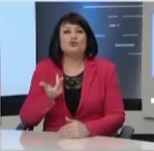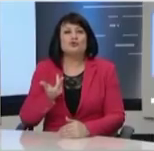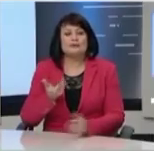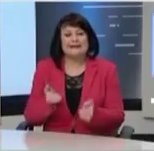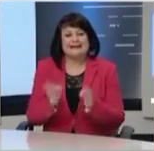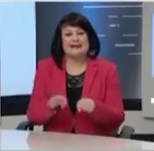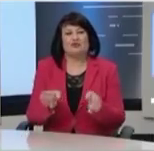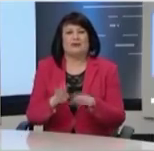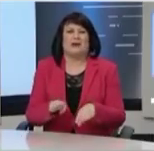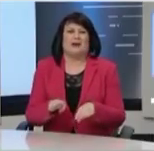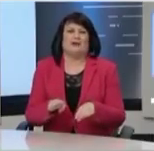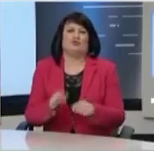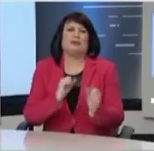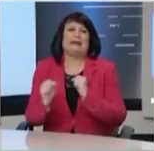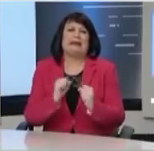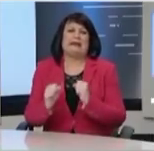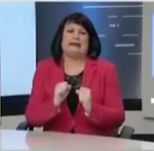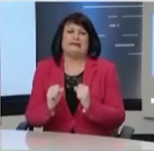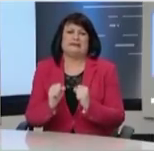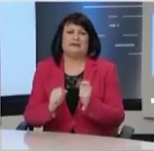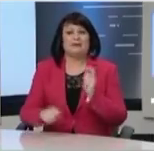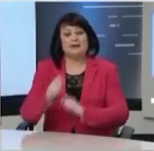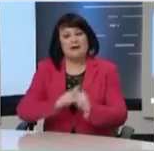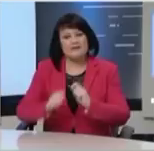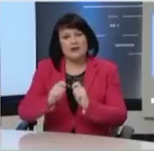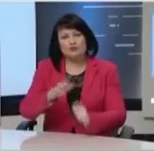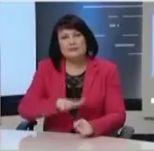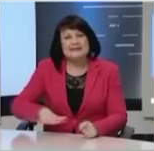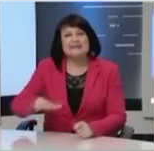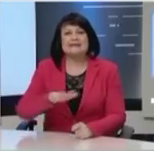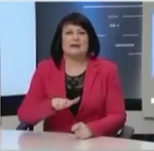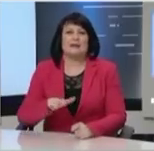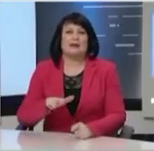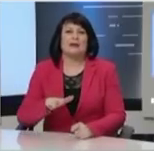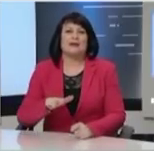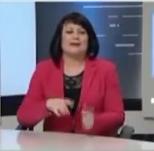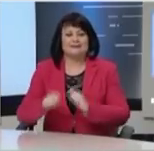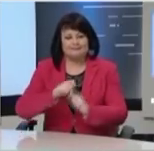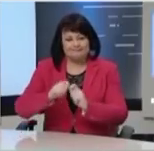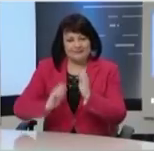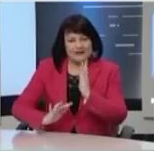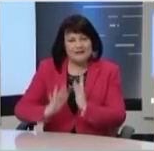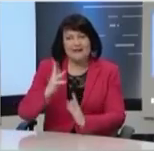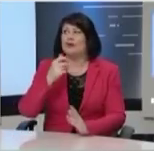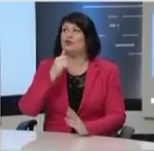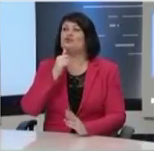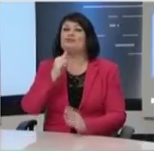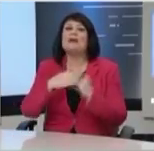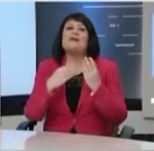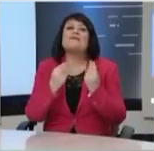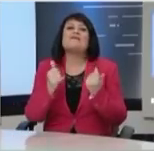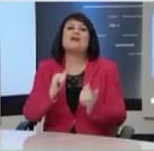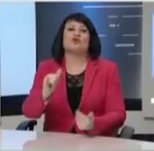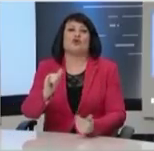υπουλώσουμε τις πληγές της κρίσης. Να δημιουργήσουμε τις συνθήκες για να βελτιωθεί το βιωτικό επίπεδο των